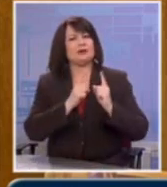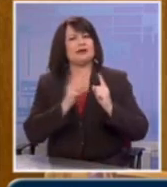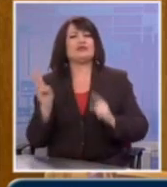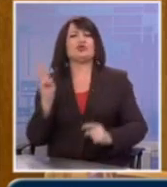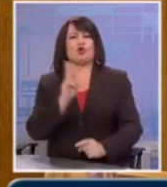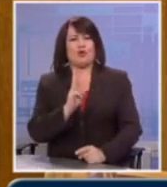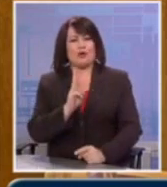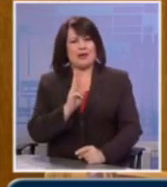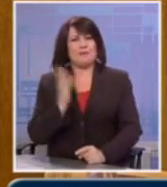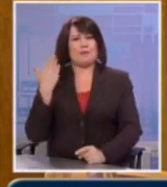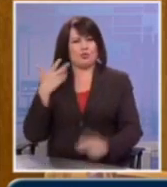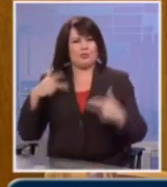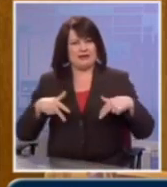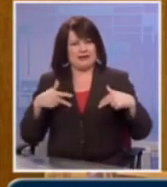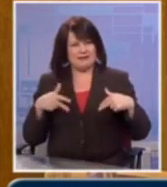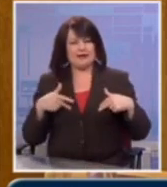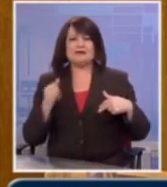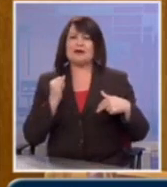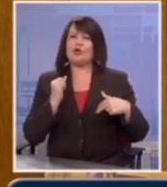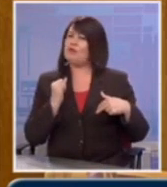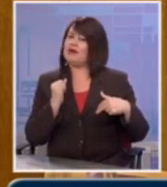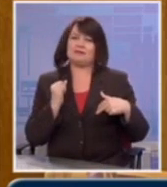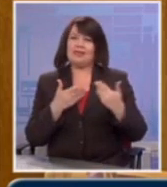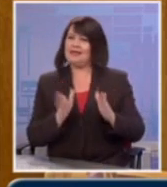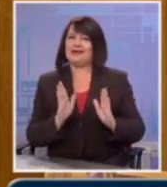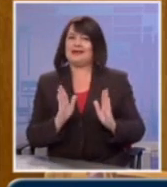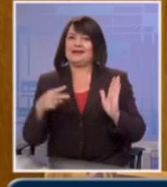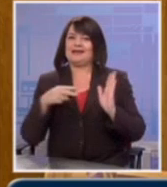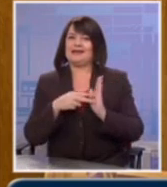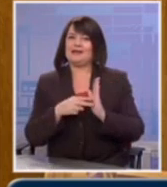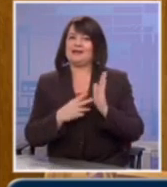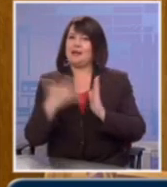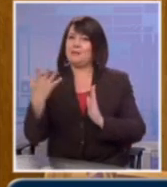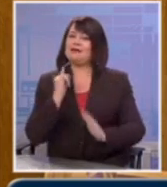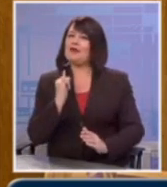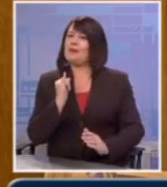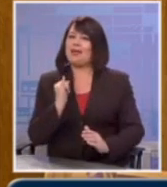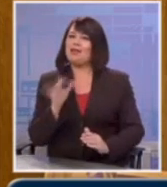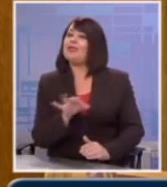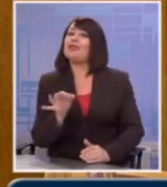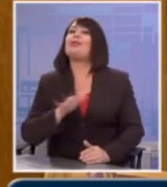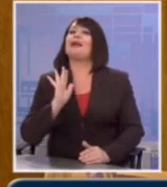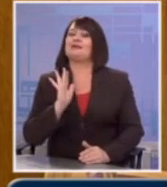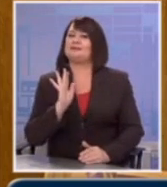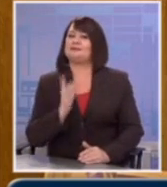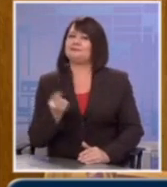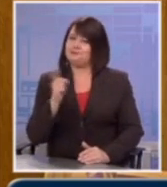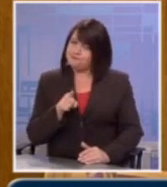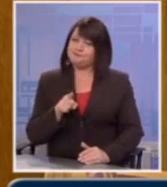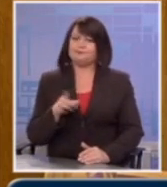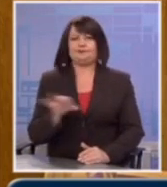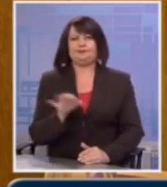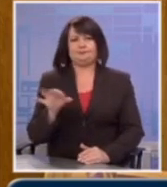τρόικας με τη προηγούμενη κυβέρνηση για το 2015 και όσες άλλες